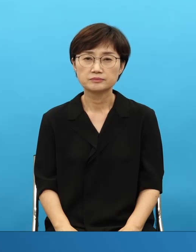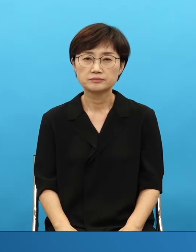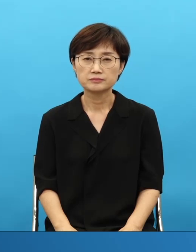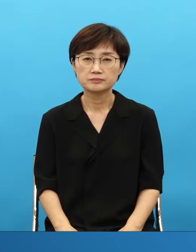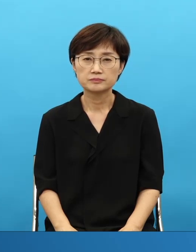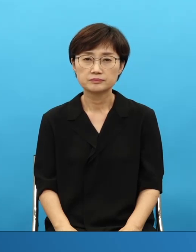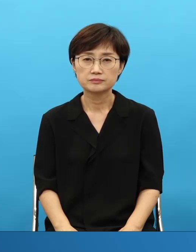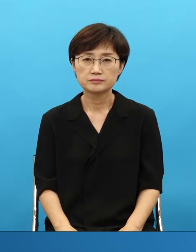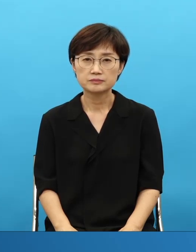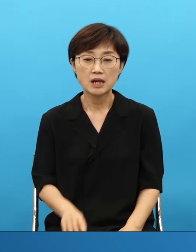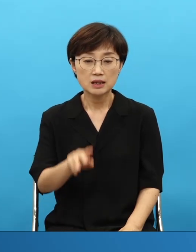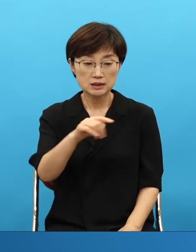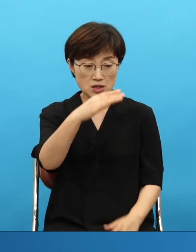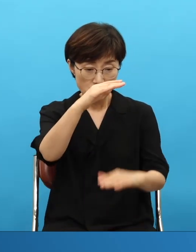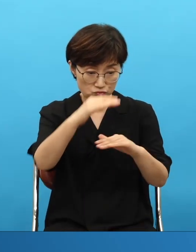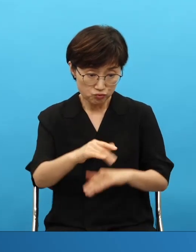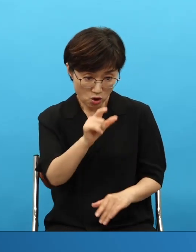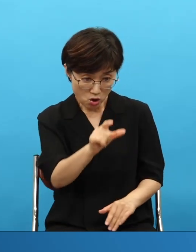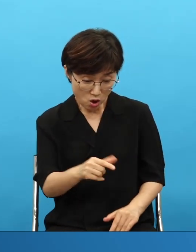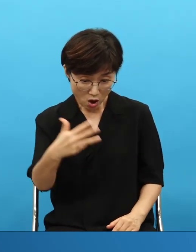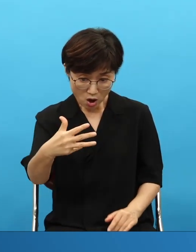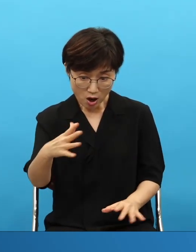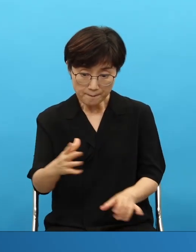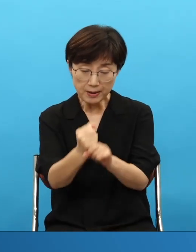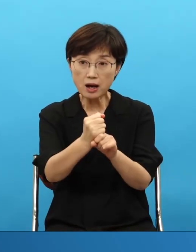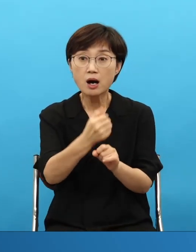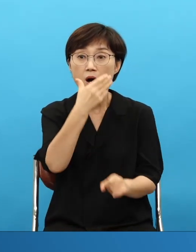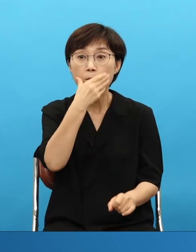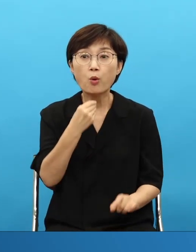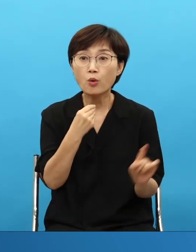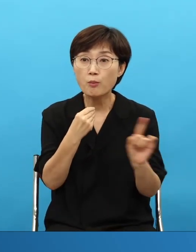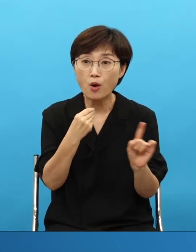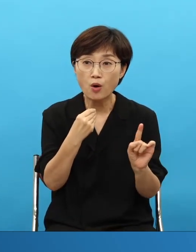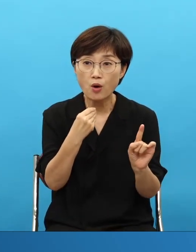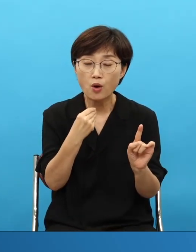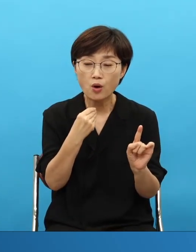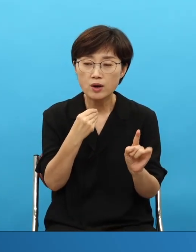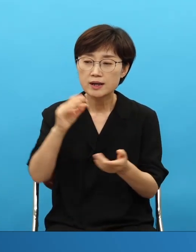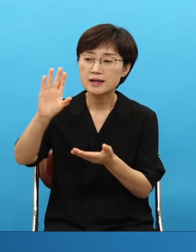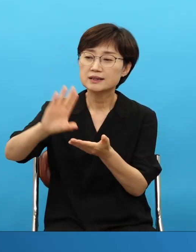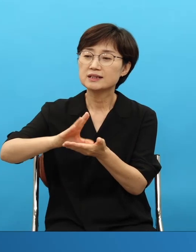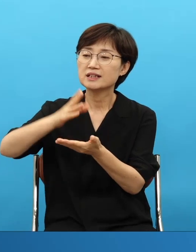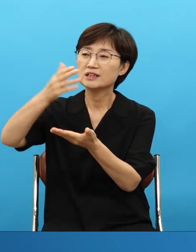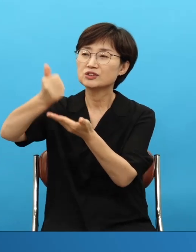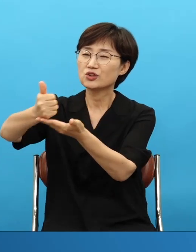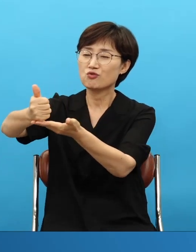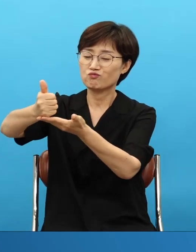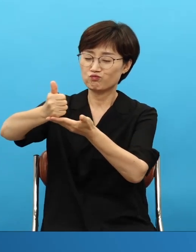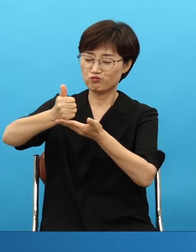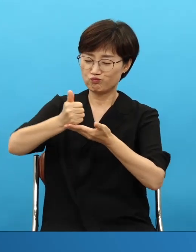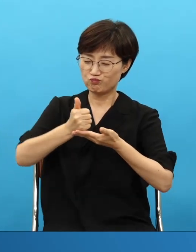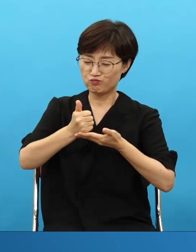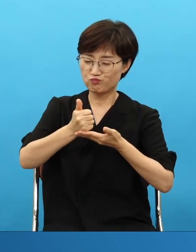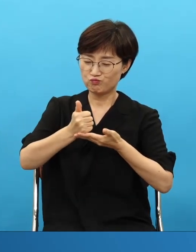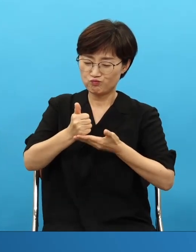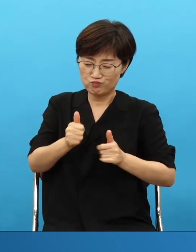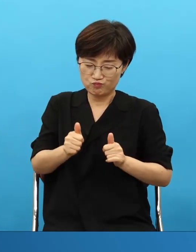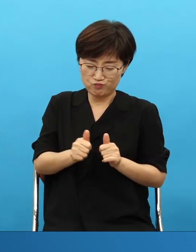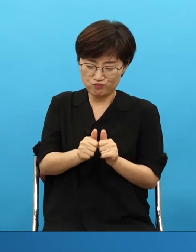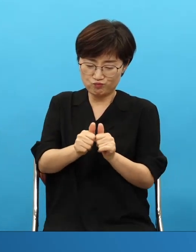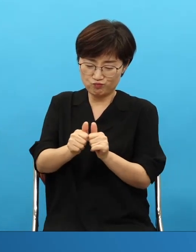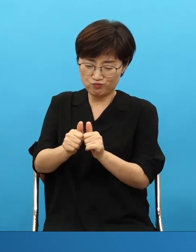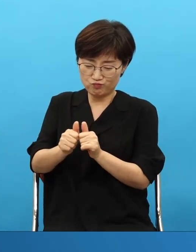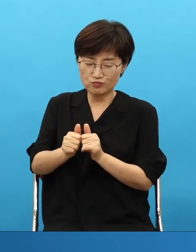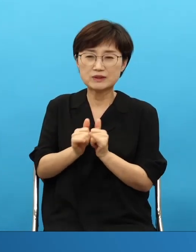那约翰启示录讲了很多很复杂的，但是简短的讲了八个福。 그 복은 간단한 말이면 그리스도로 옷 입은 자, 그리스도 아닌 자, 그리스도 안에 죽는 자, 이런 답들이 나와요.